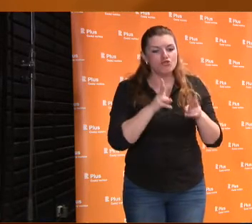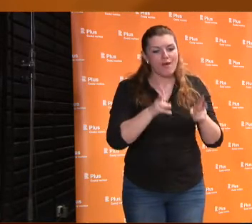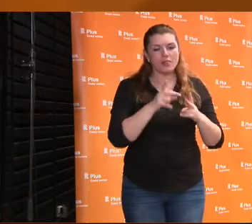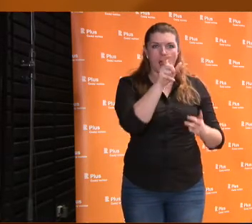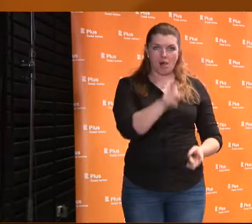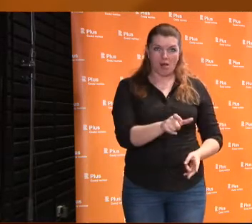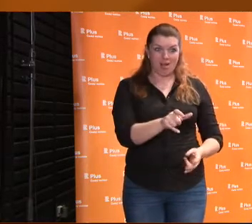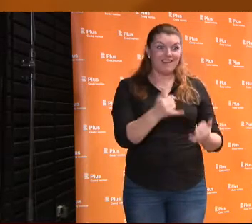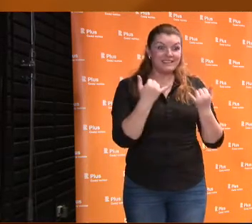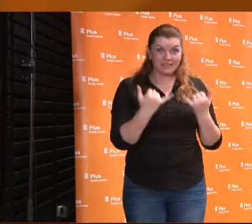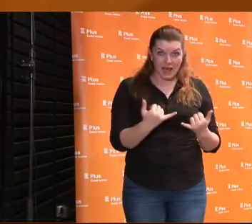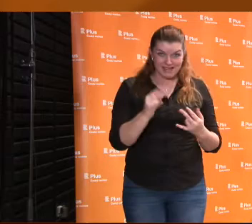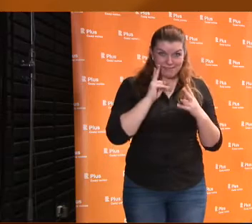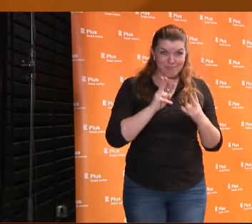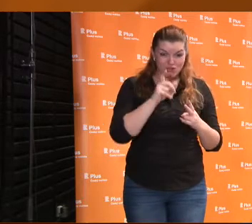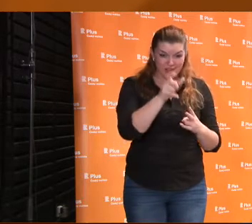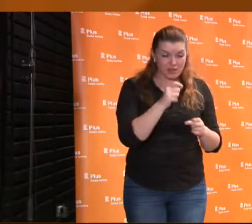době jsou těžce už